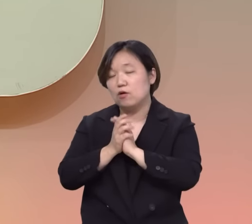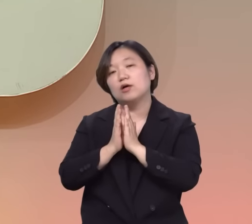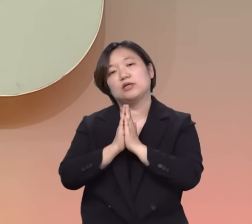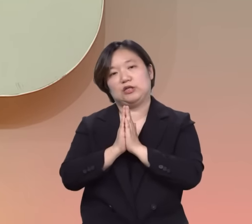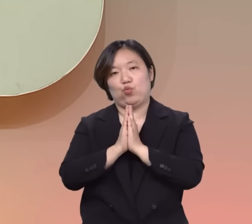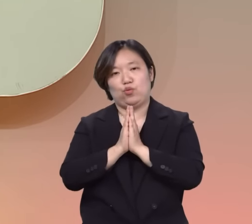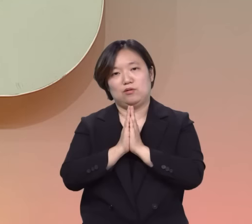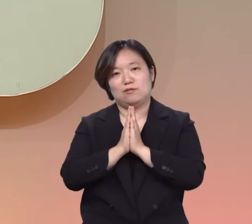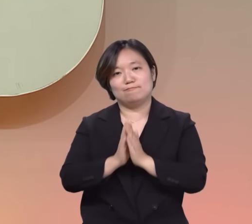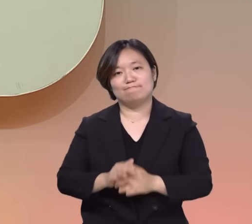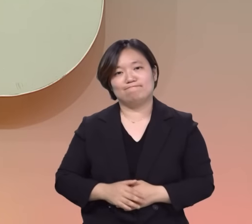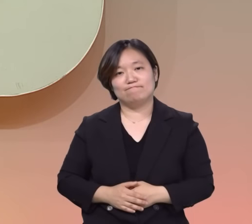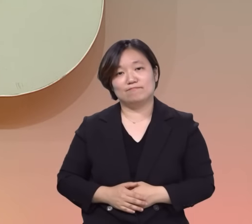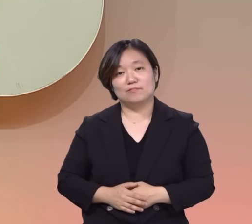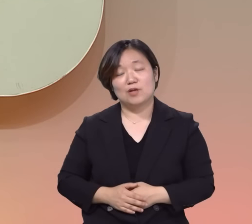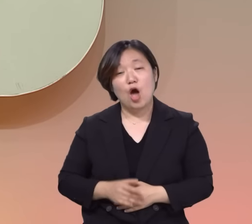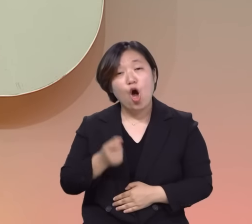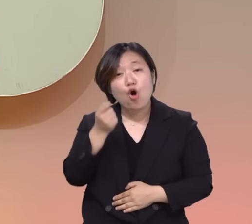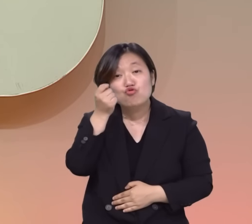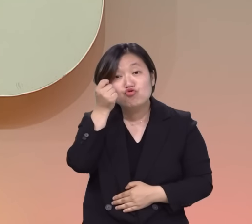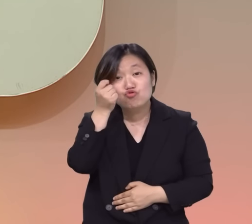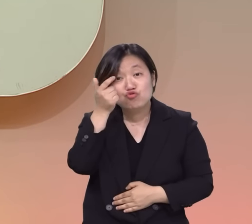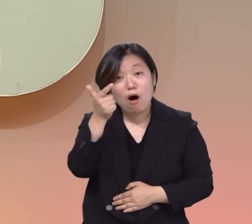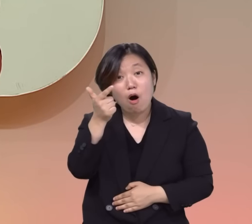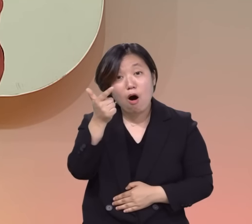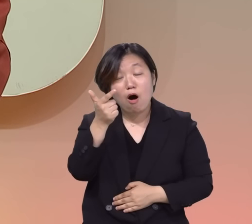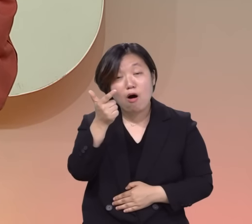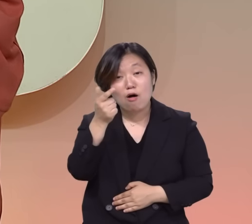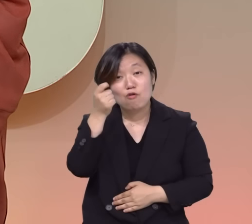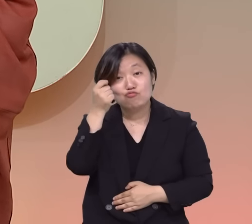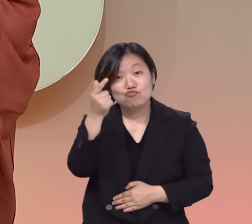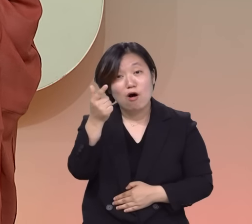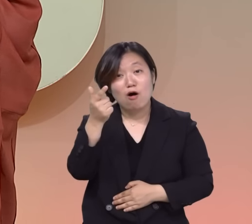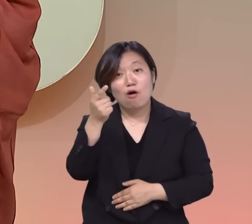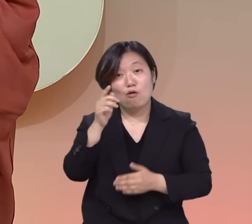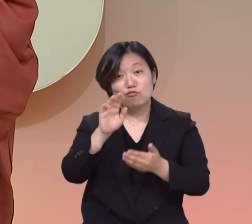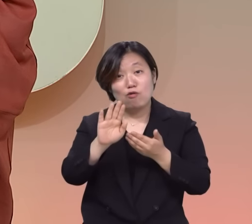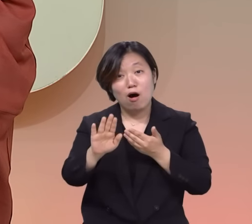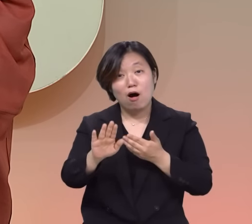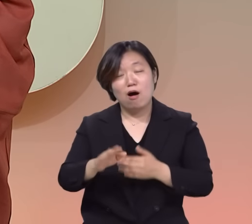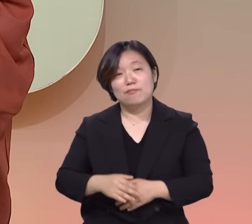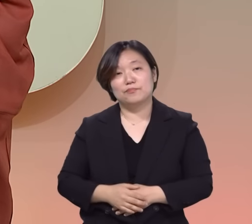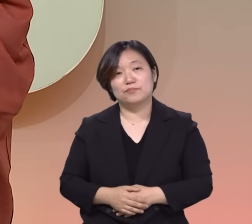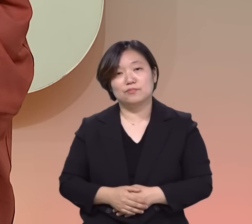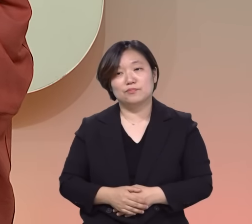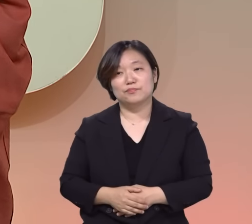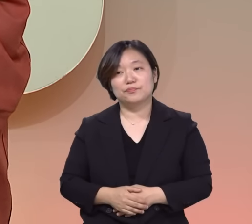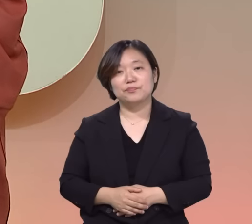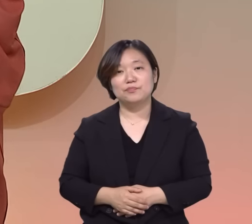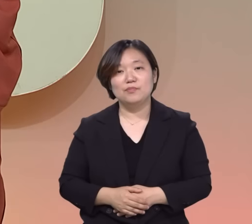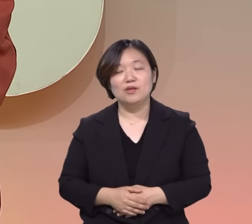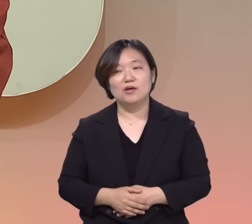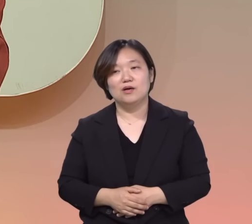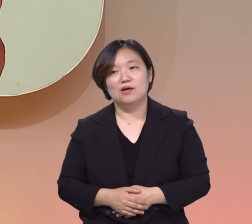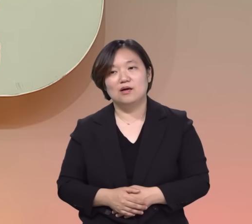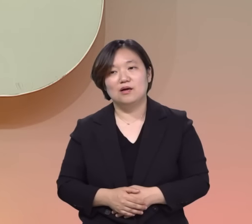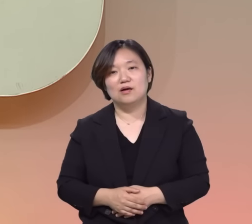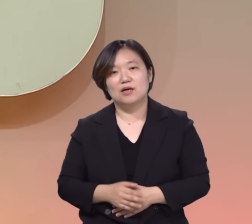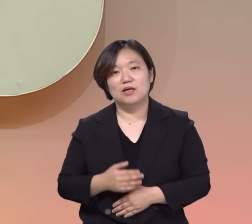했겠죠 그렇게 이제 6개월에 시간이 지났는데 이제 기도를 하면서 6개월의 시간이 지나서